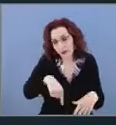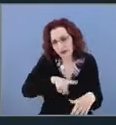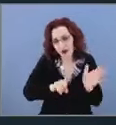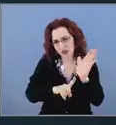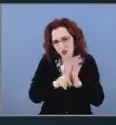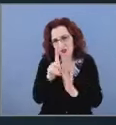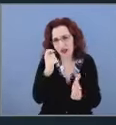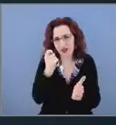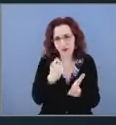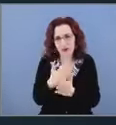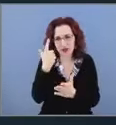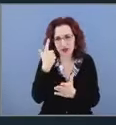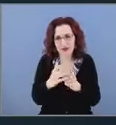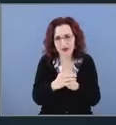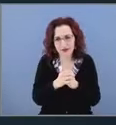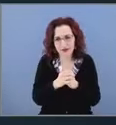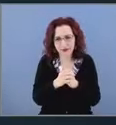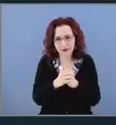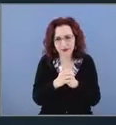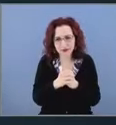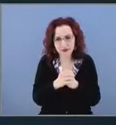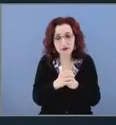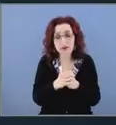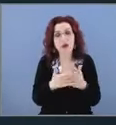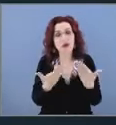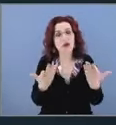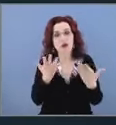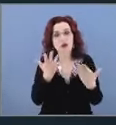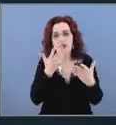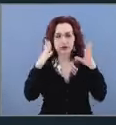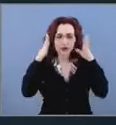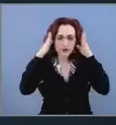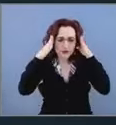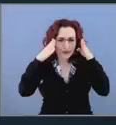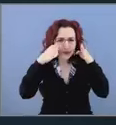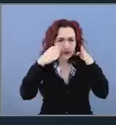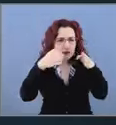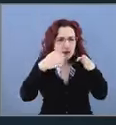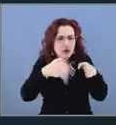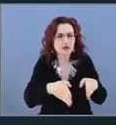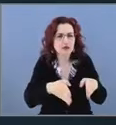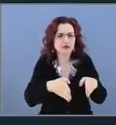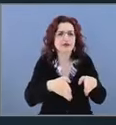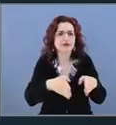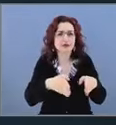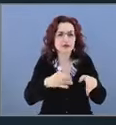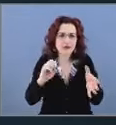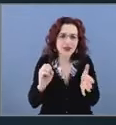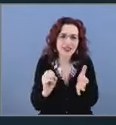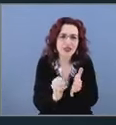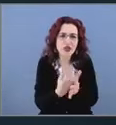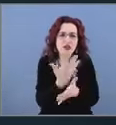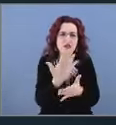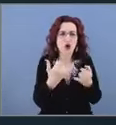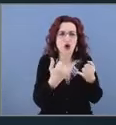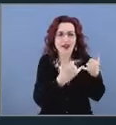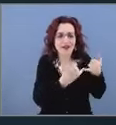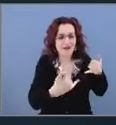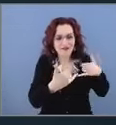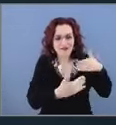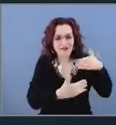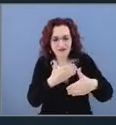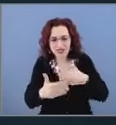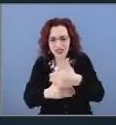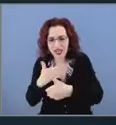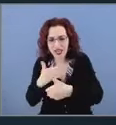un focus, ecco quello che voglio fare, il focus è molto sul discorso dell'innovazione della filiera formativa a tutti i livelli. La collega